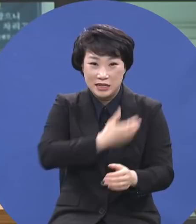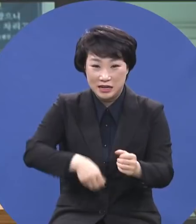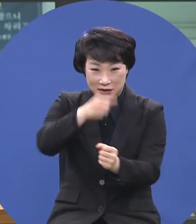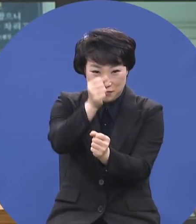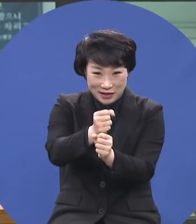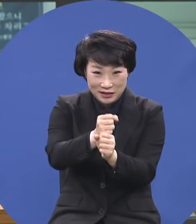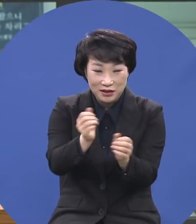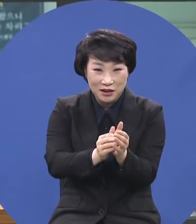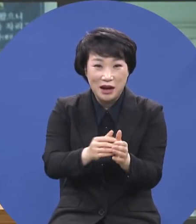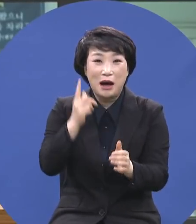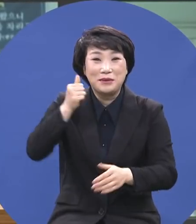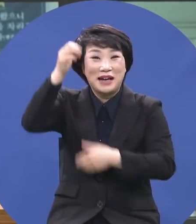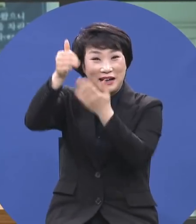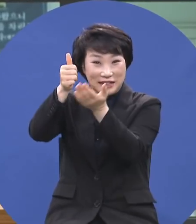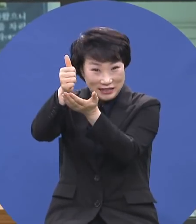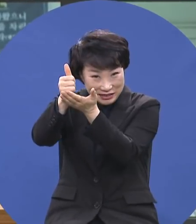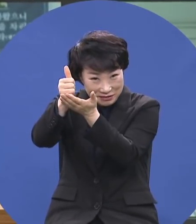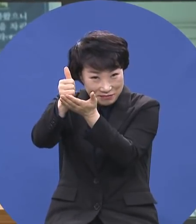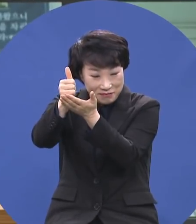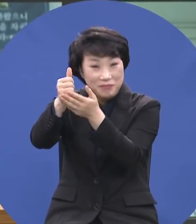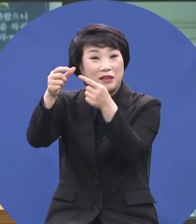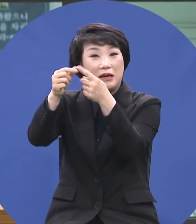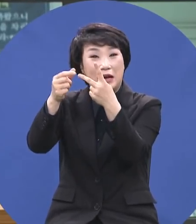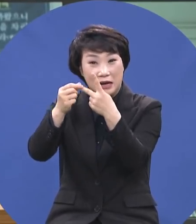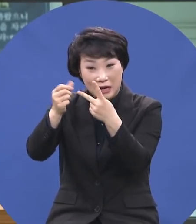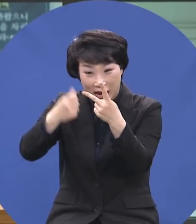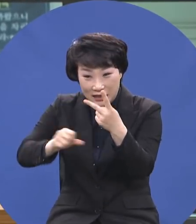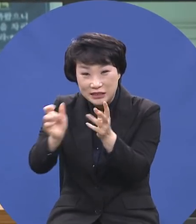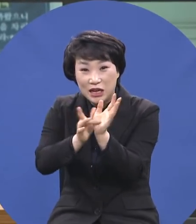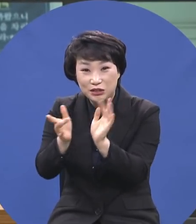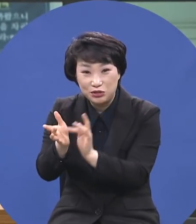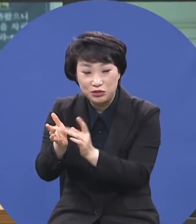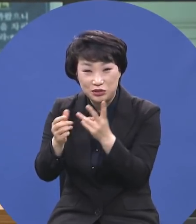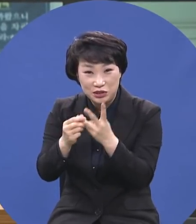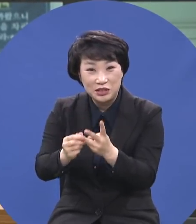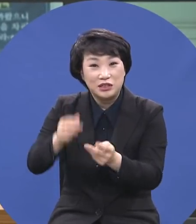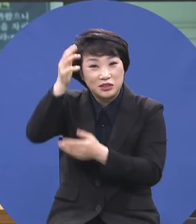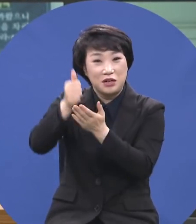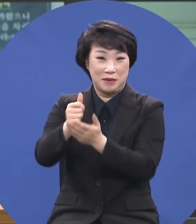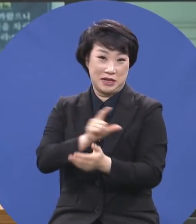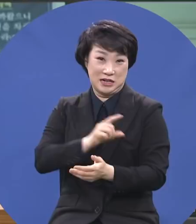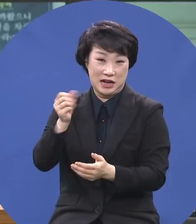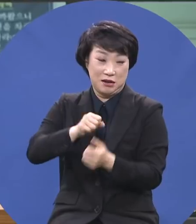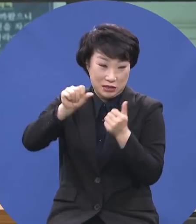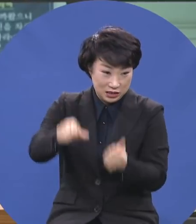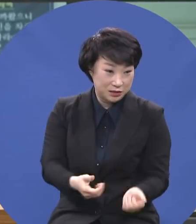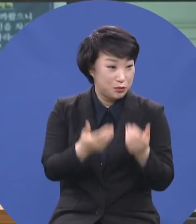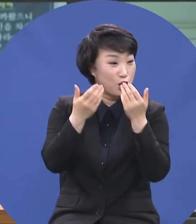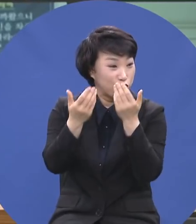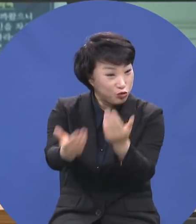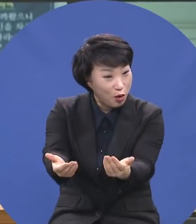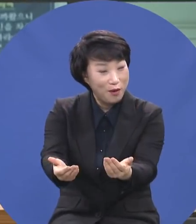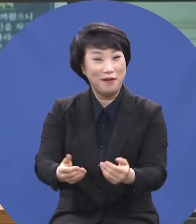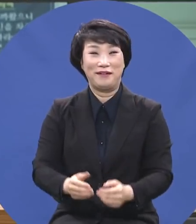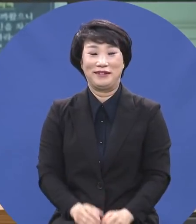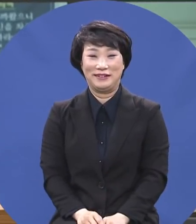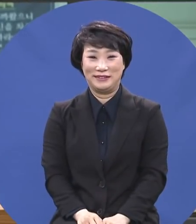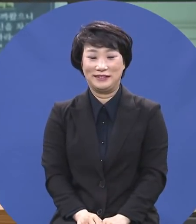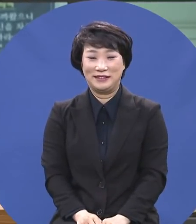제자를 삼아 아버지와 아들과 성령의 이름으로 침례를 주고